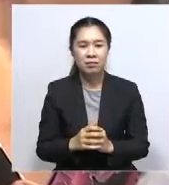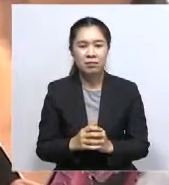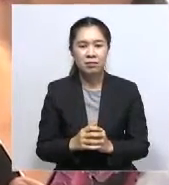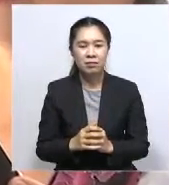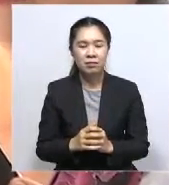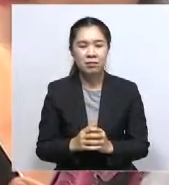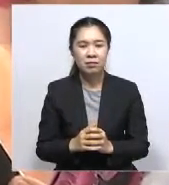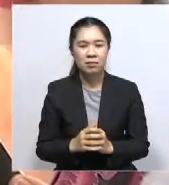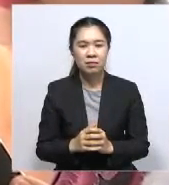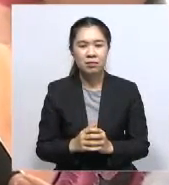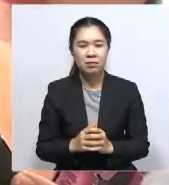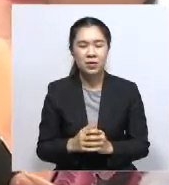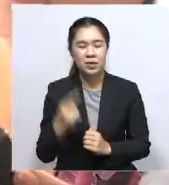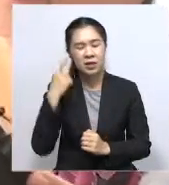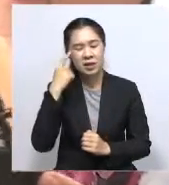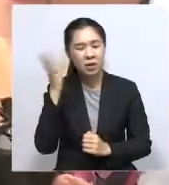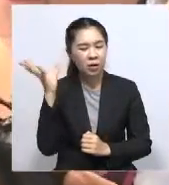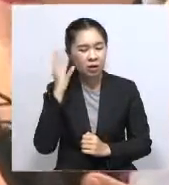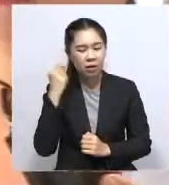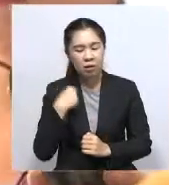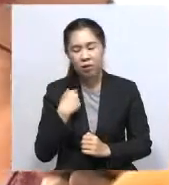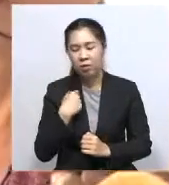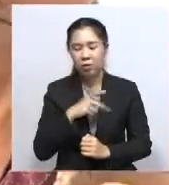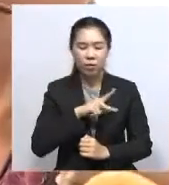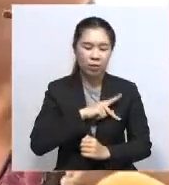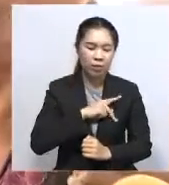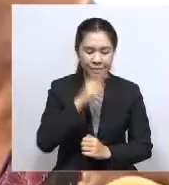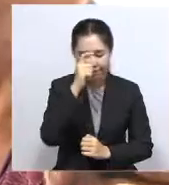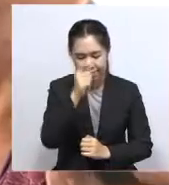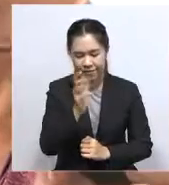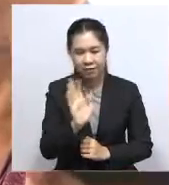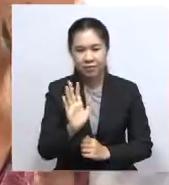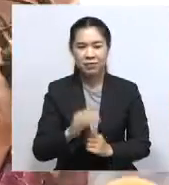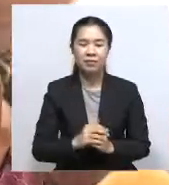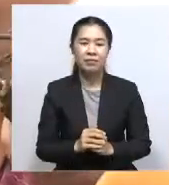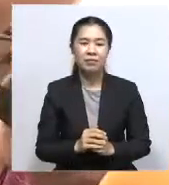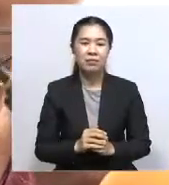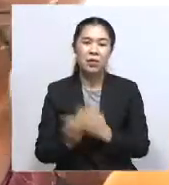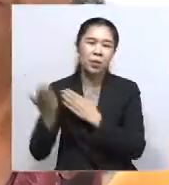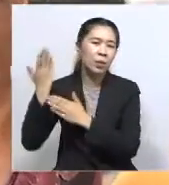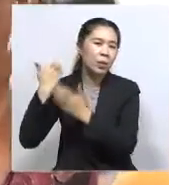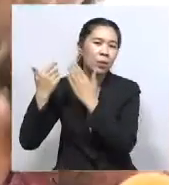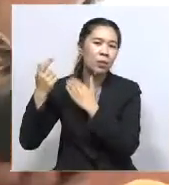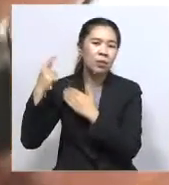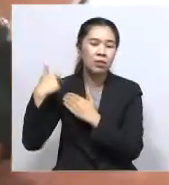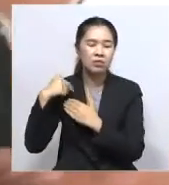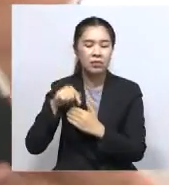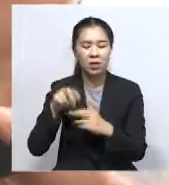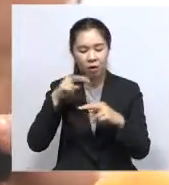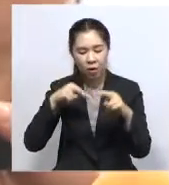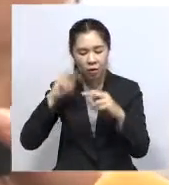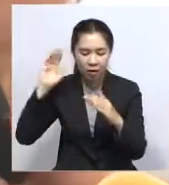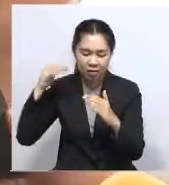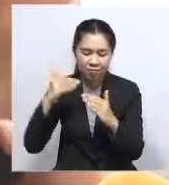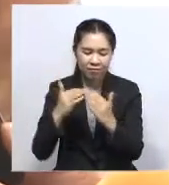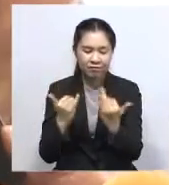ดุ้งสะเทือนสิ้นอะไรตายอยากเลิกนับถือศาสนาเพราะเหตุอย่างนี้แต่บรรพบุรุษเราก็คงไม่รักษาศาสนาให้เหลือมาจนถึ